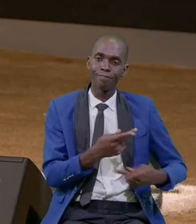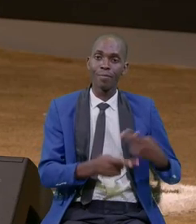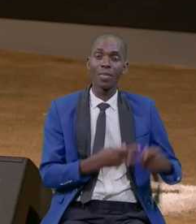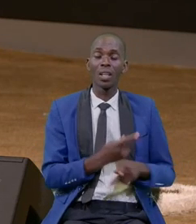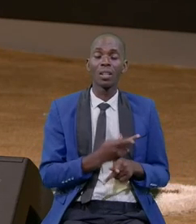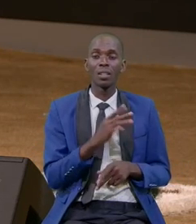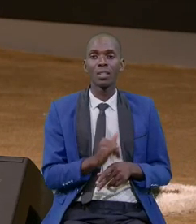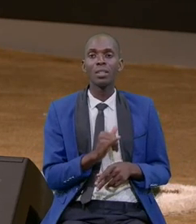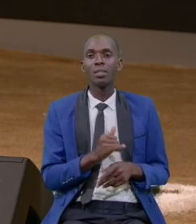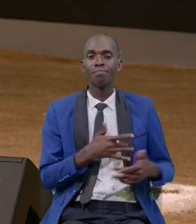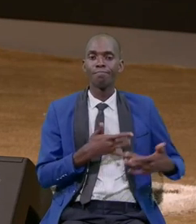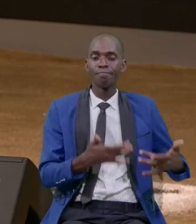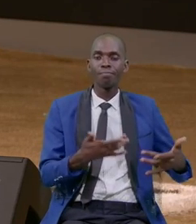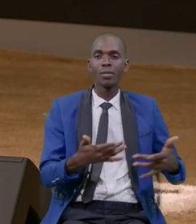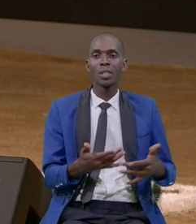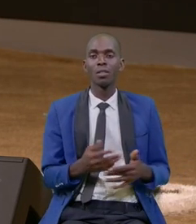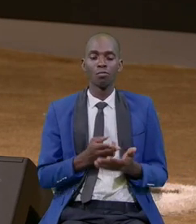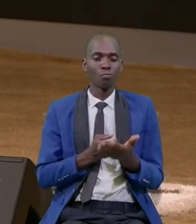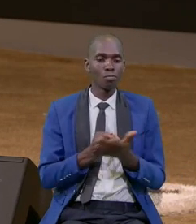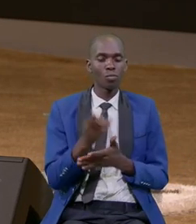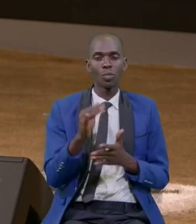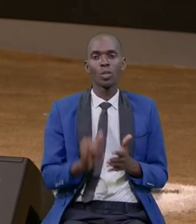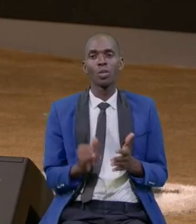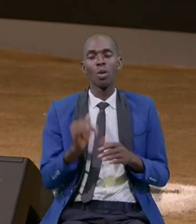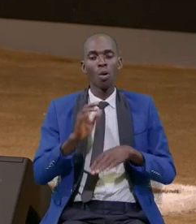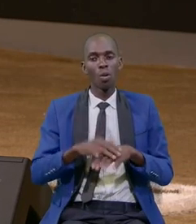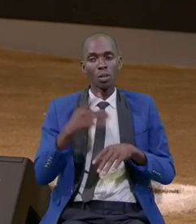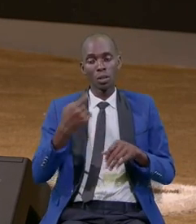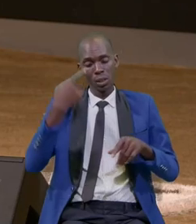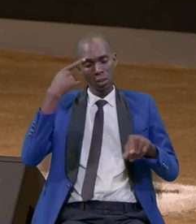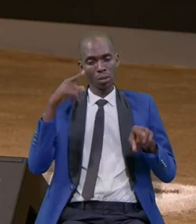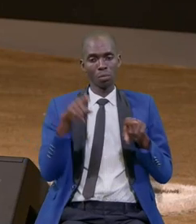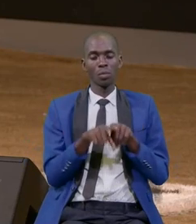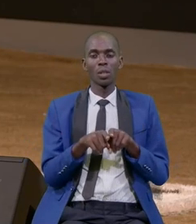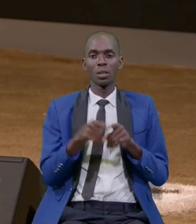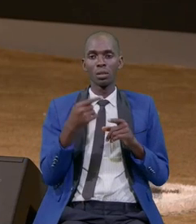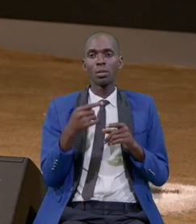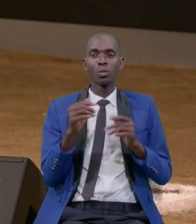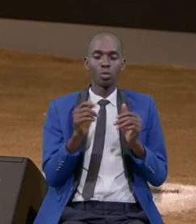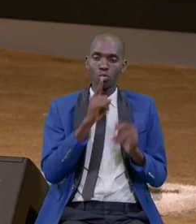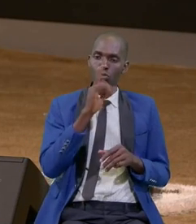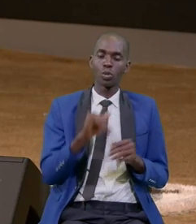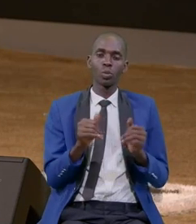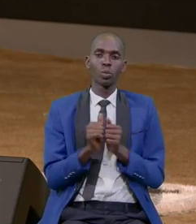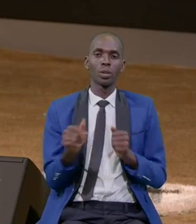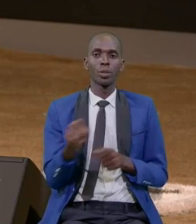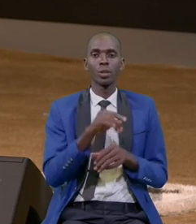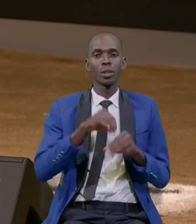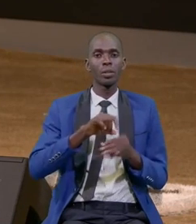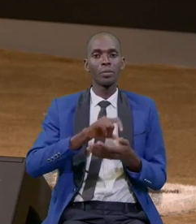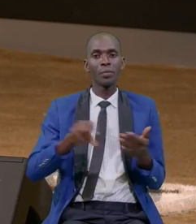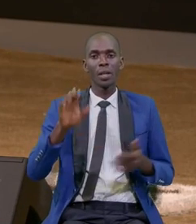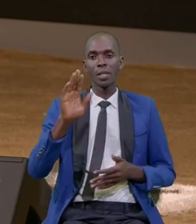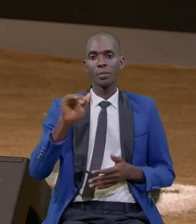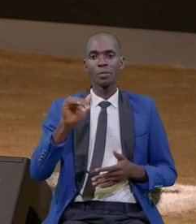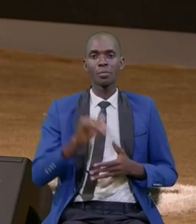et fidélité avec les termes de l'alliance. Verset